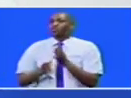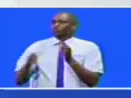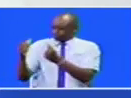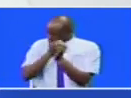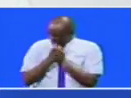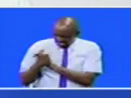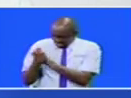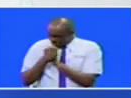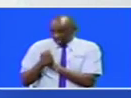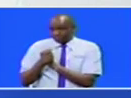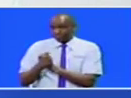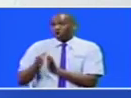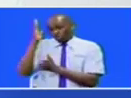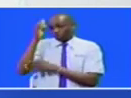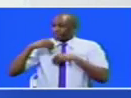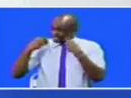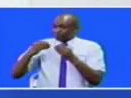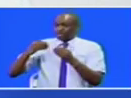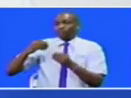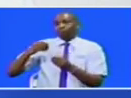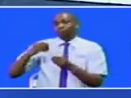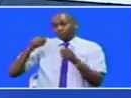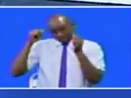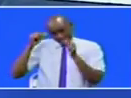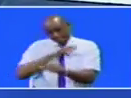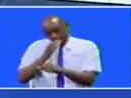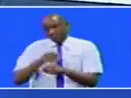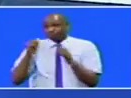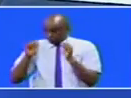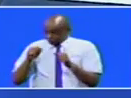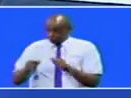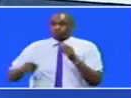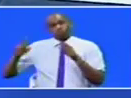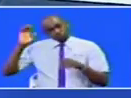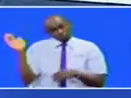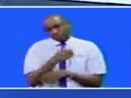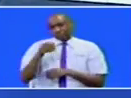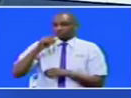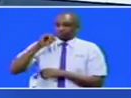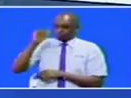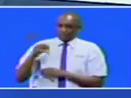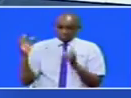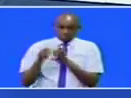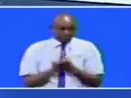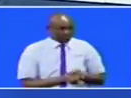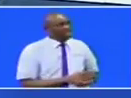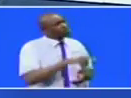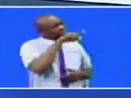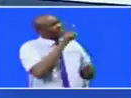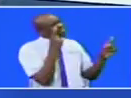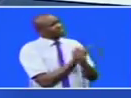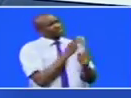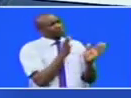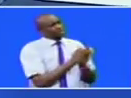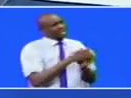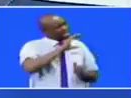kushikana. Na Mungu atawapatia uwezo washikane. Almuhimu tupeleke Jubilee nyumbani. Mheshimiwa, umekuwa na tofauti kubwa kati yako, usimamizi wako